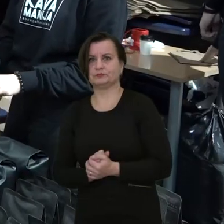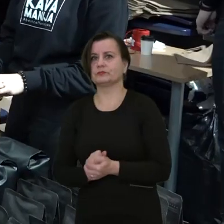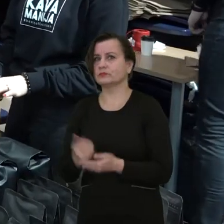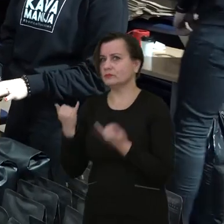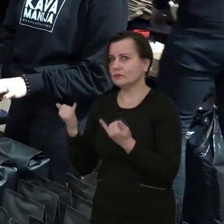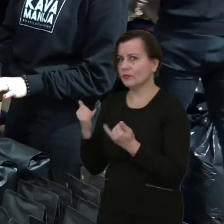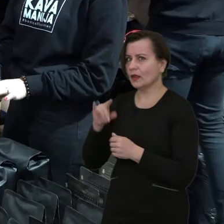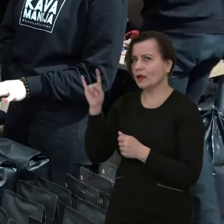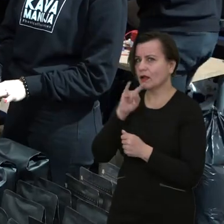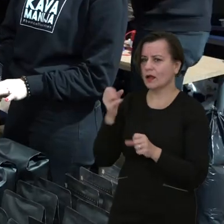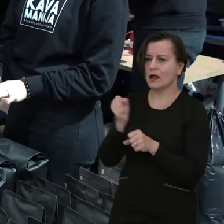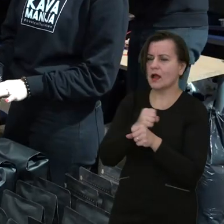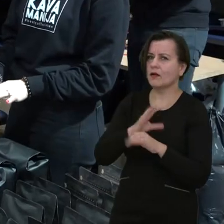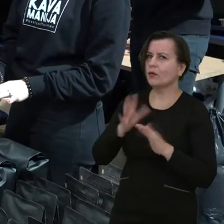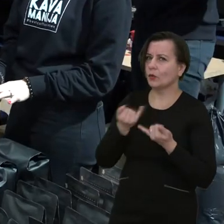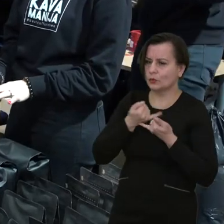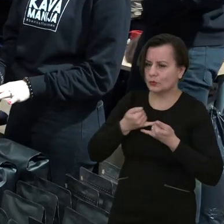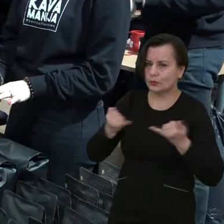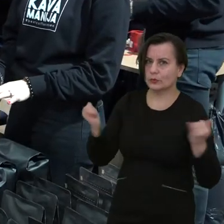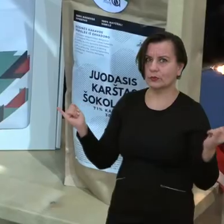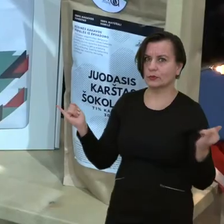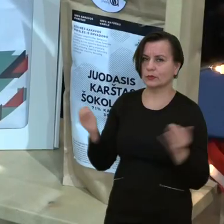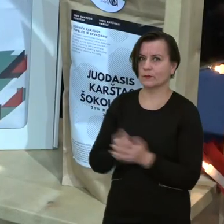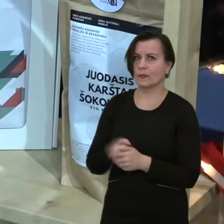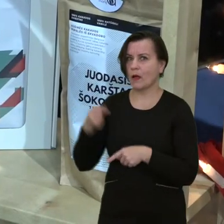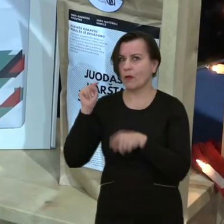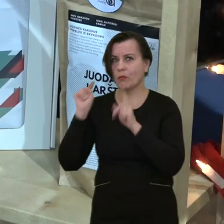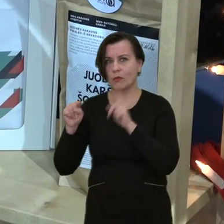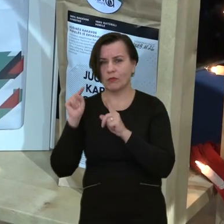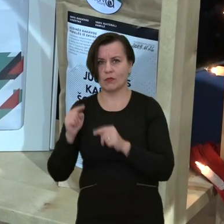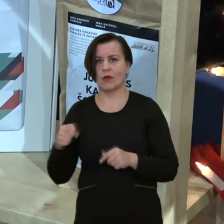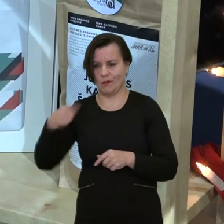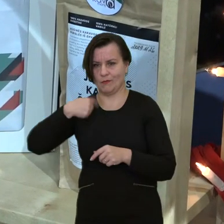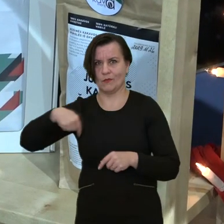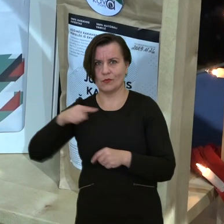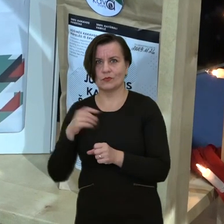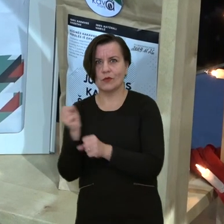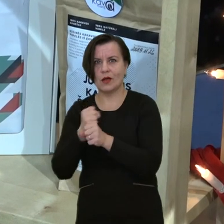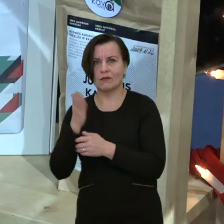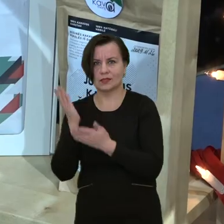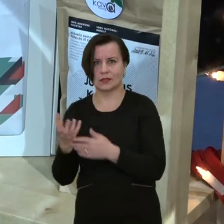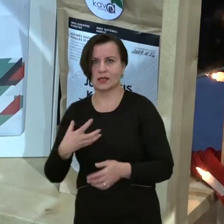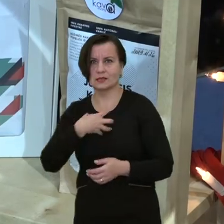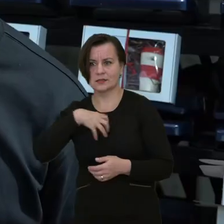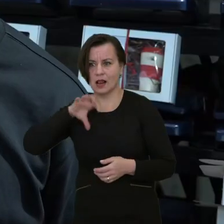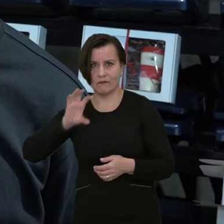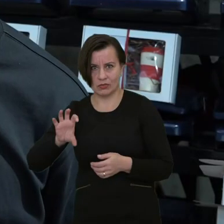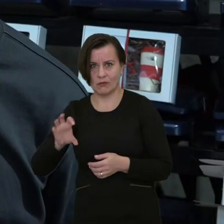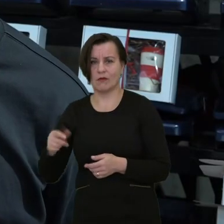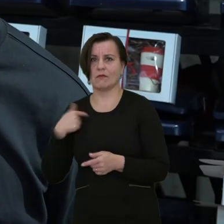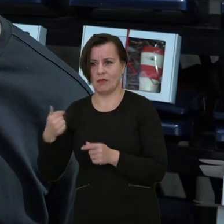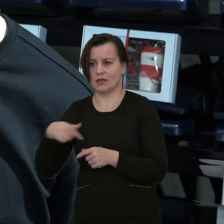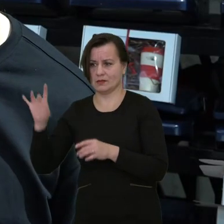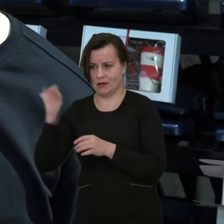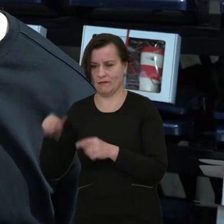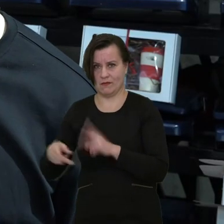metais kalėdos kvepės kokia kava, ką siūlo? Tai populiariausia mūsų kava atkeliavusi iš Salvadoro, mes ją verdam pas save ir